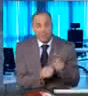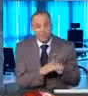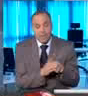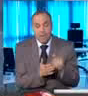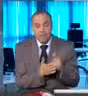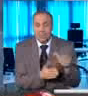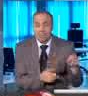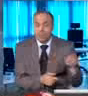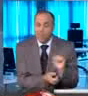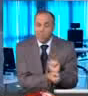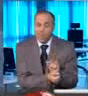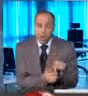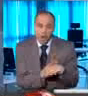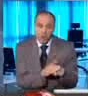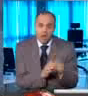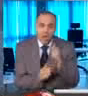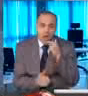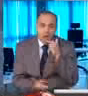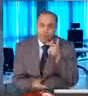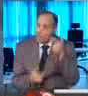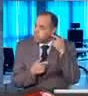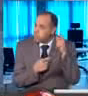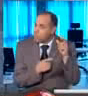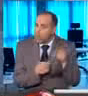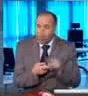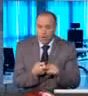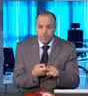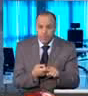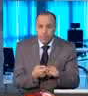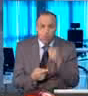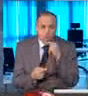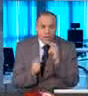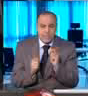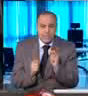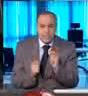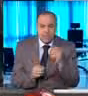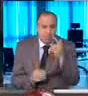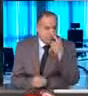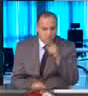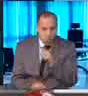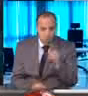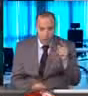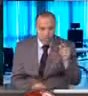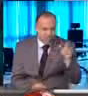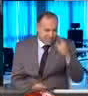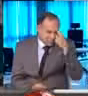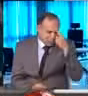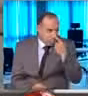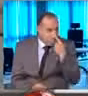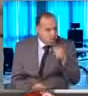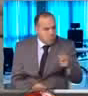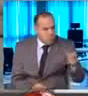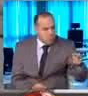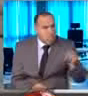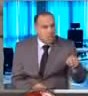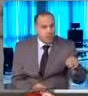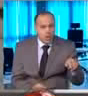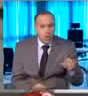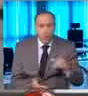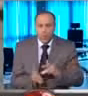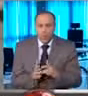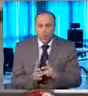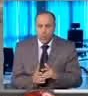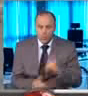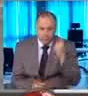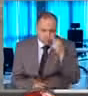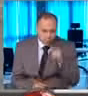المدينة والمحاصرين بين نيران المدافع وسياسة التصفية التي يستعملها عناصر هذا التنظيم ضد كل من